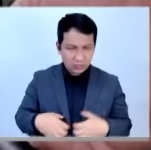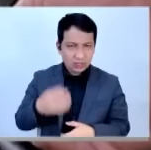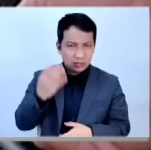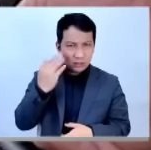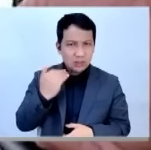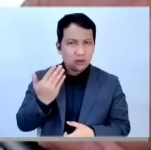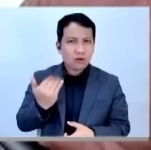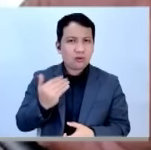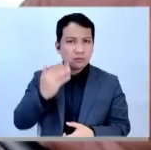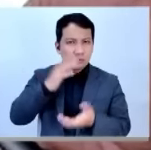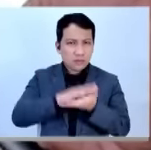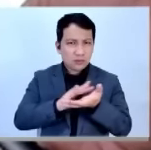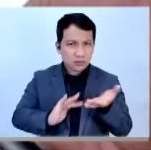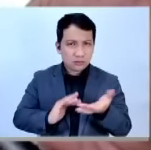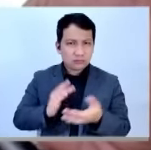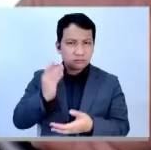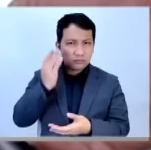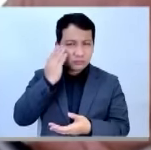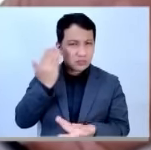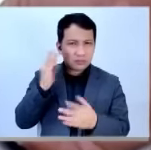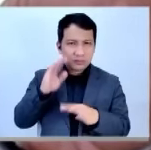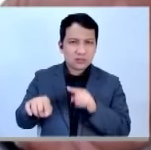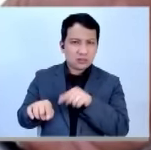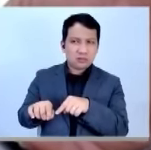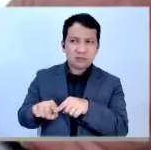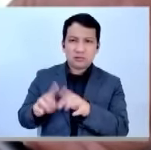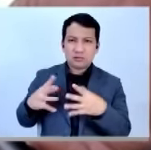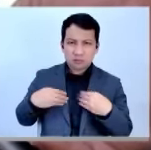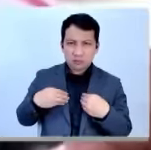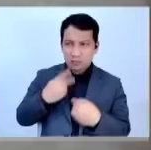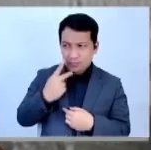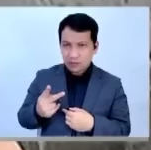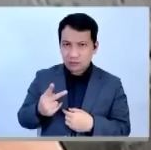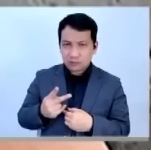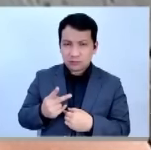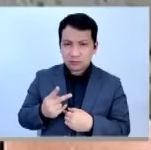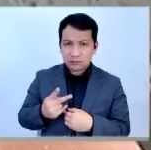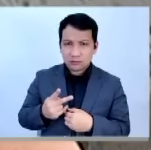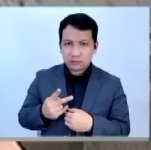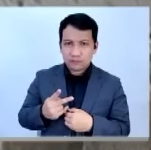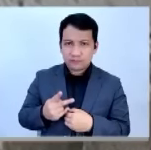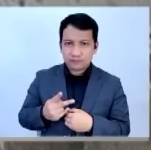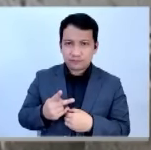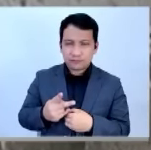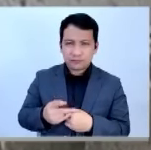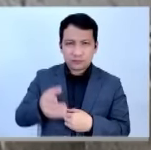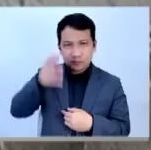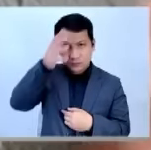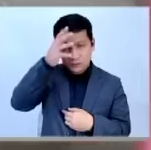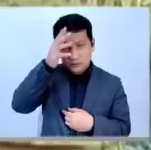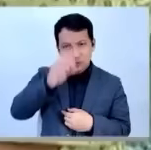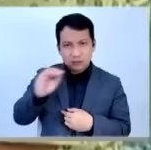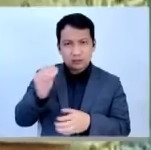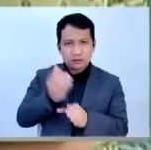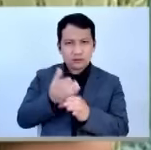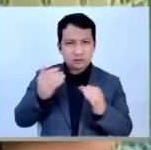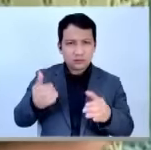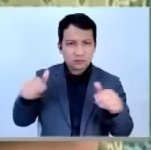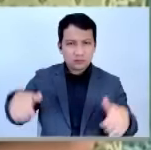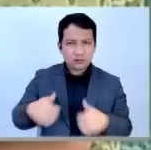siya. Hindi po namin matatanggap na suffocate lang. Giit naman ang ama ng may-ari ng kotse, aksidente ang